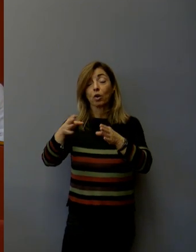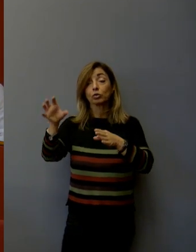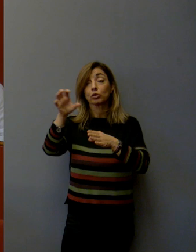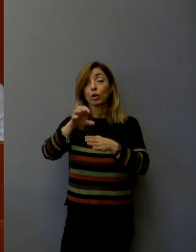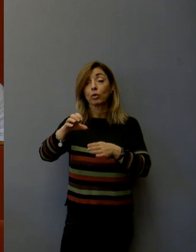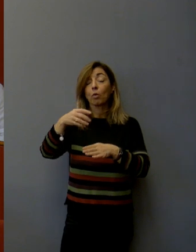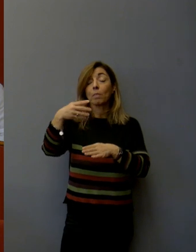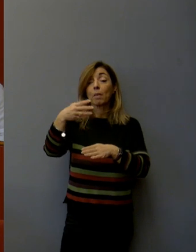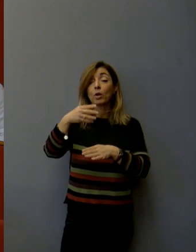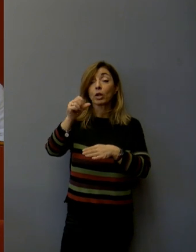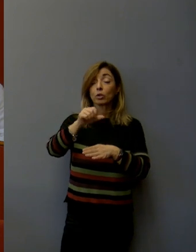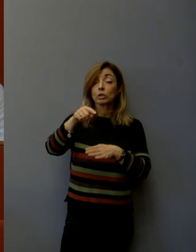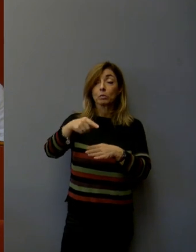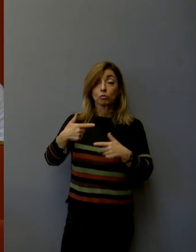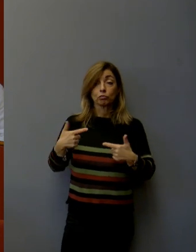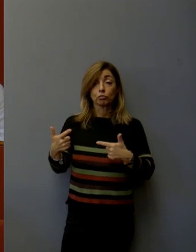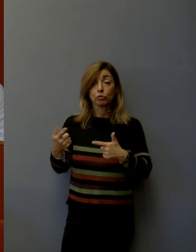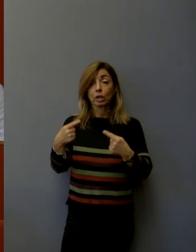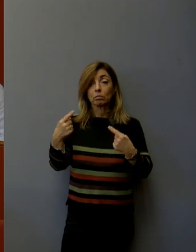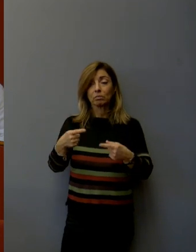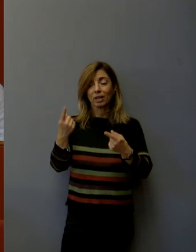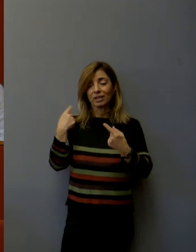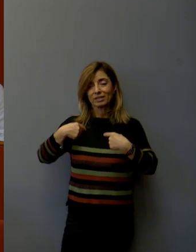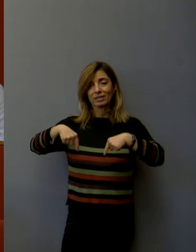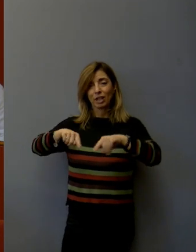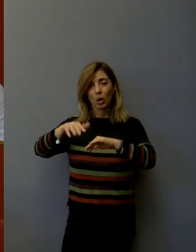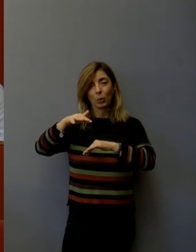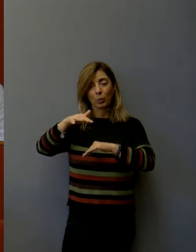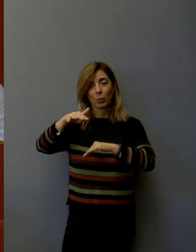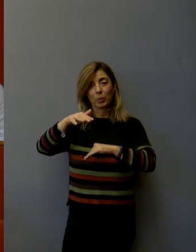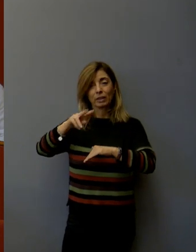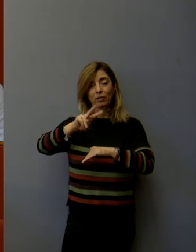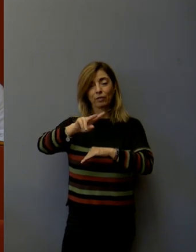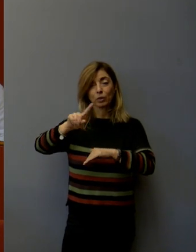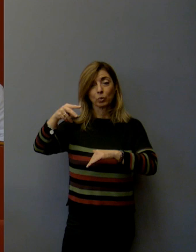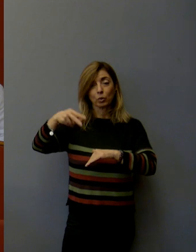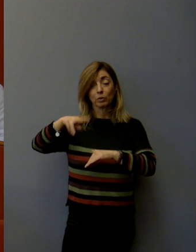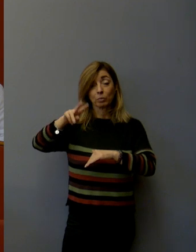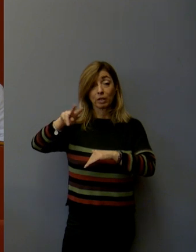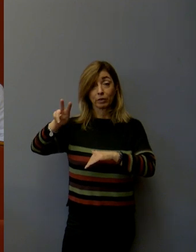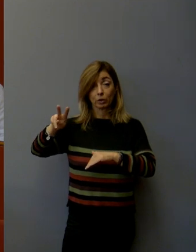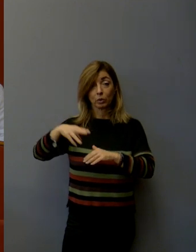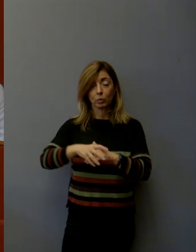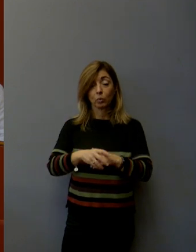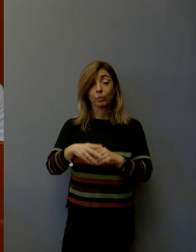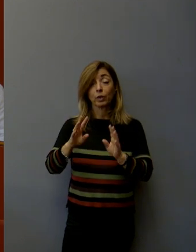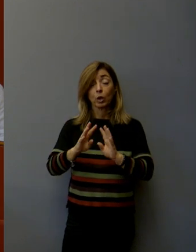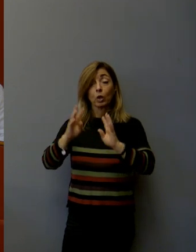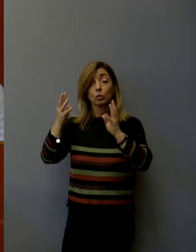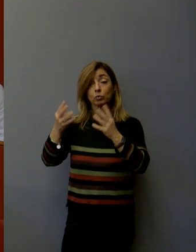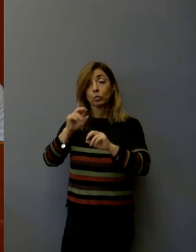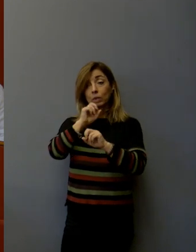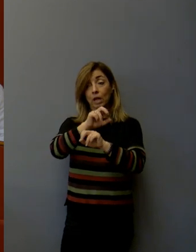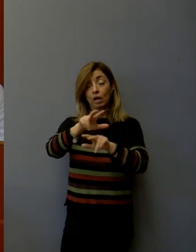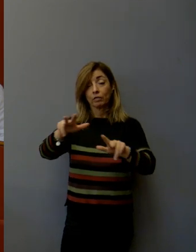Europa considerato che nella seduta della quinta commissione consiliare del 21 novembre 2022 l'aggiunta reso